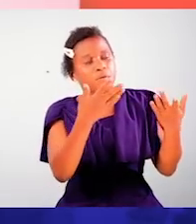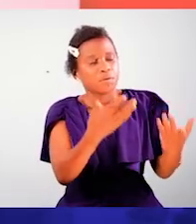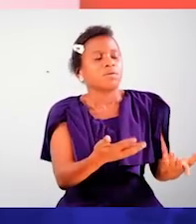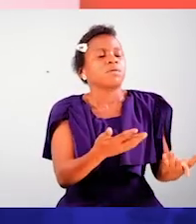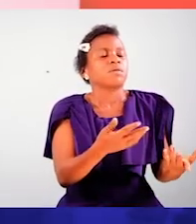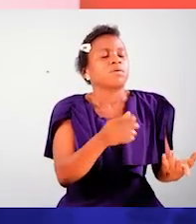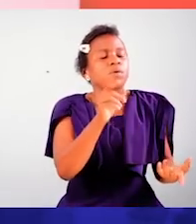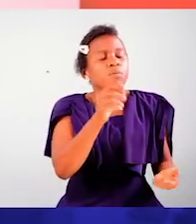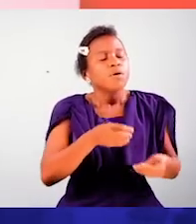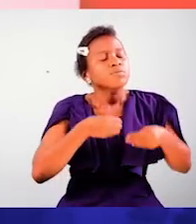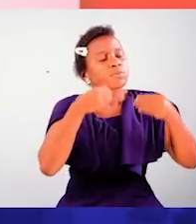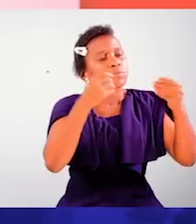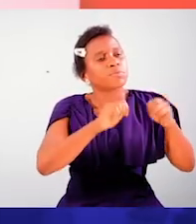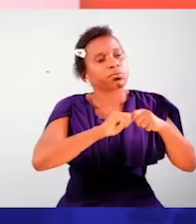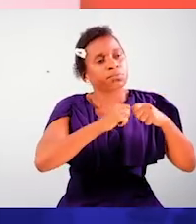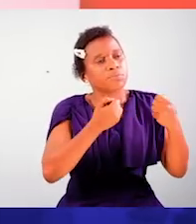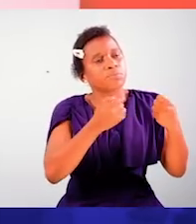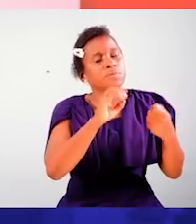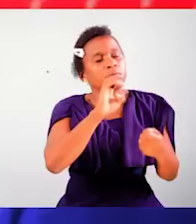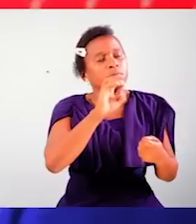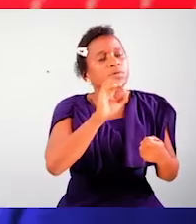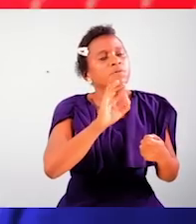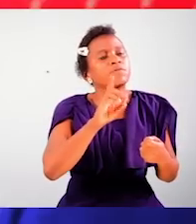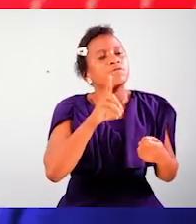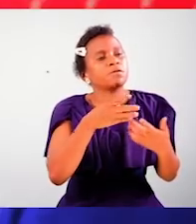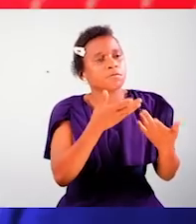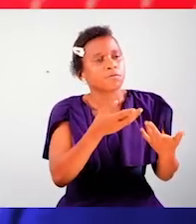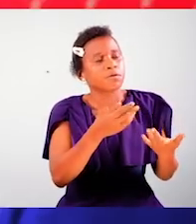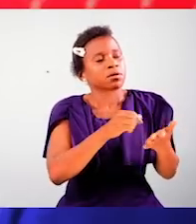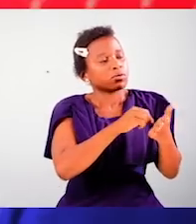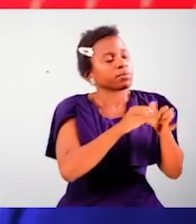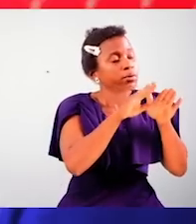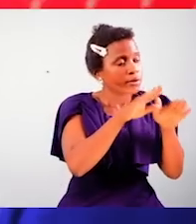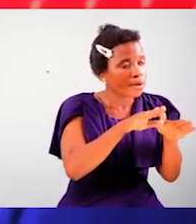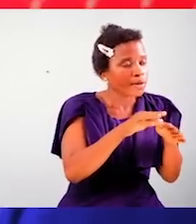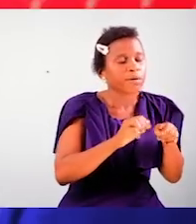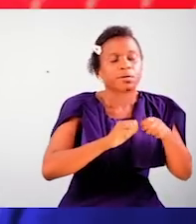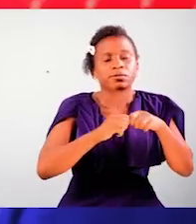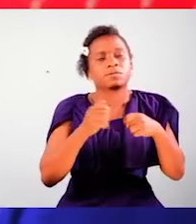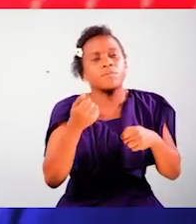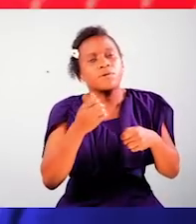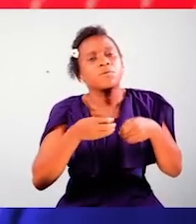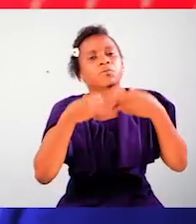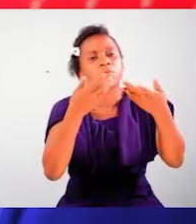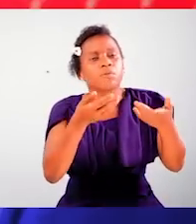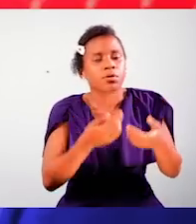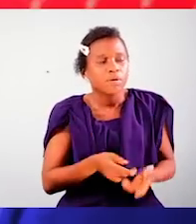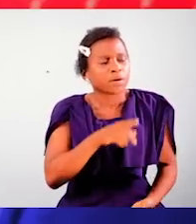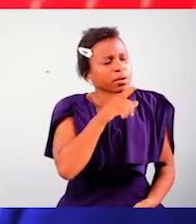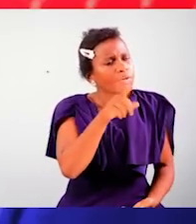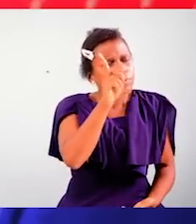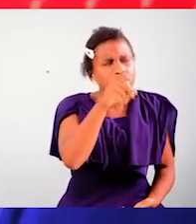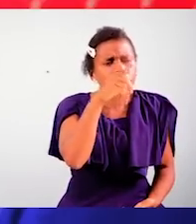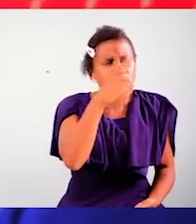EFD. Yaani watu wamelipwa risiti hajatoa EFD. Hiyo ni kosa la kisheria